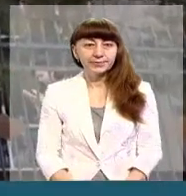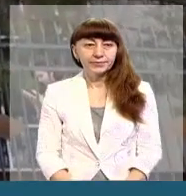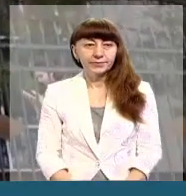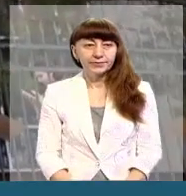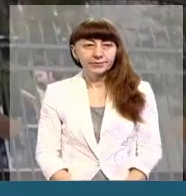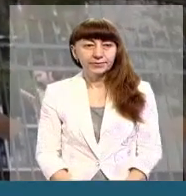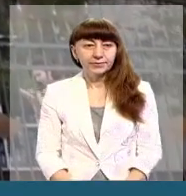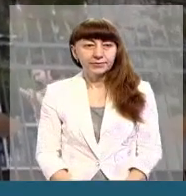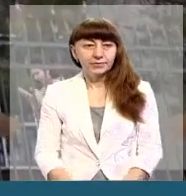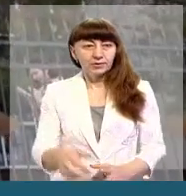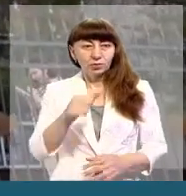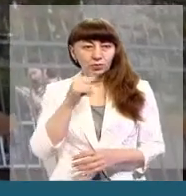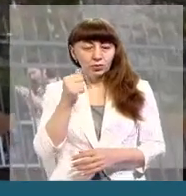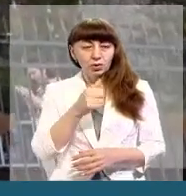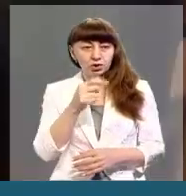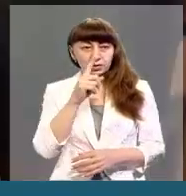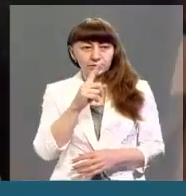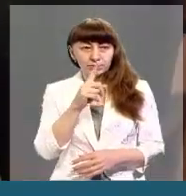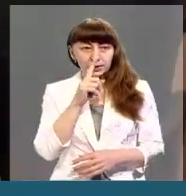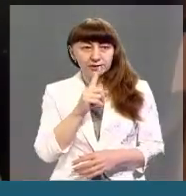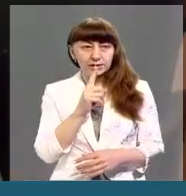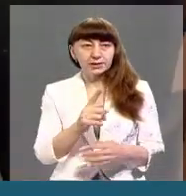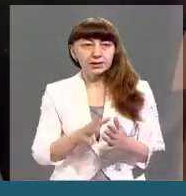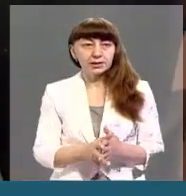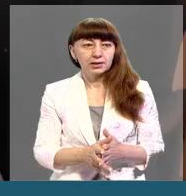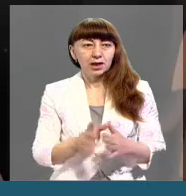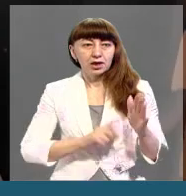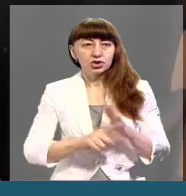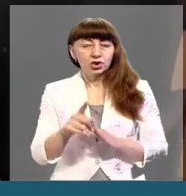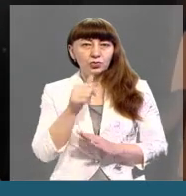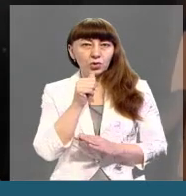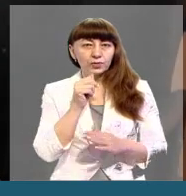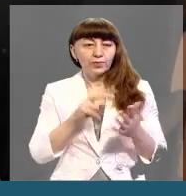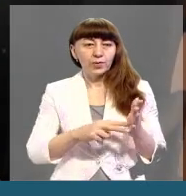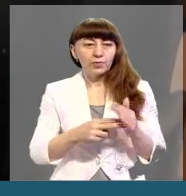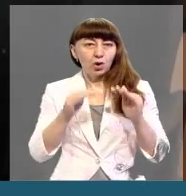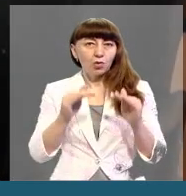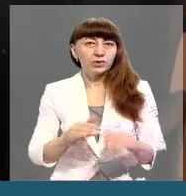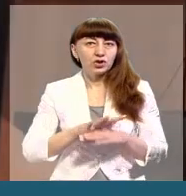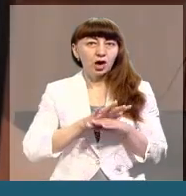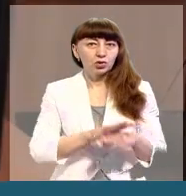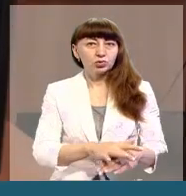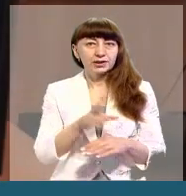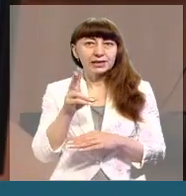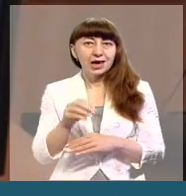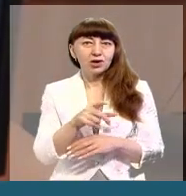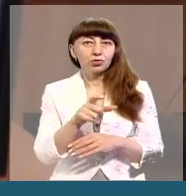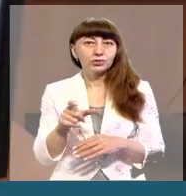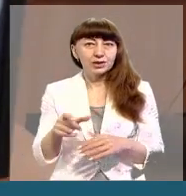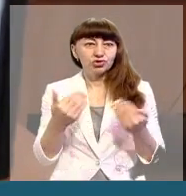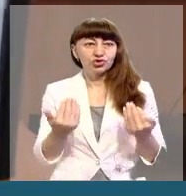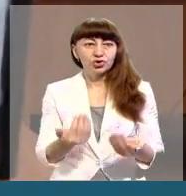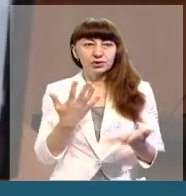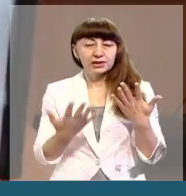Өткен айда азаматтардың қарыз жүктемесін азайту бойынша пилоттық жоба белсенді түрде жұмыс істей бастады. Енді 20 айлық есептік